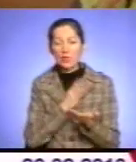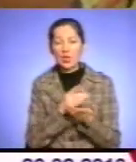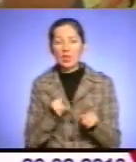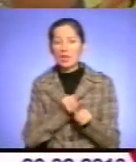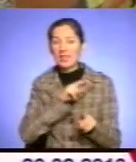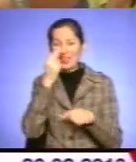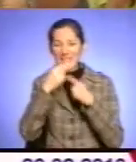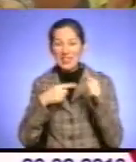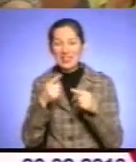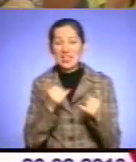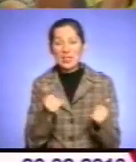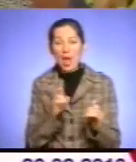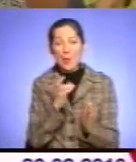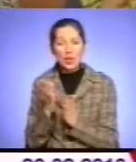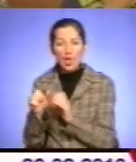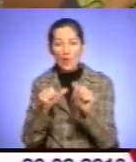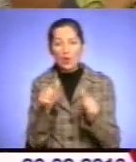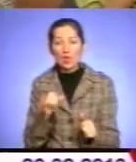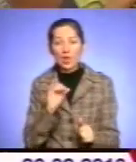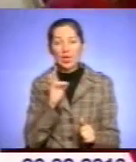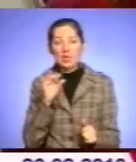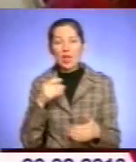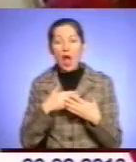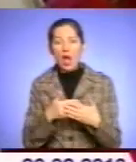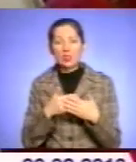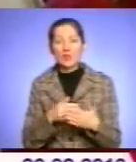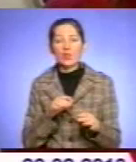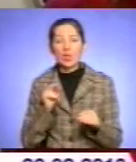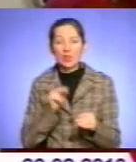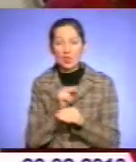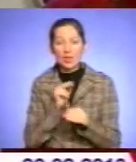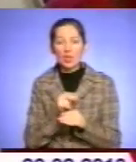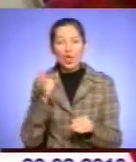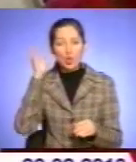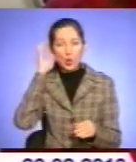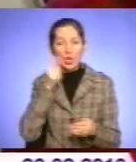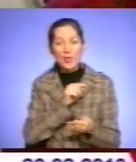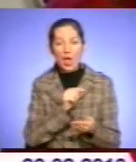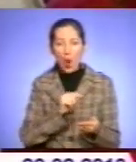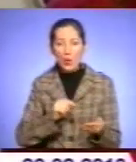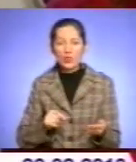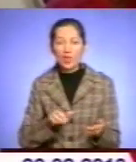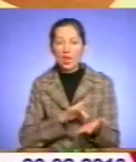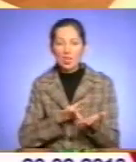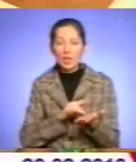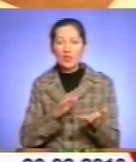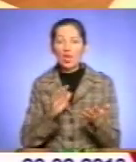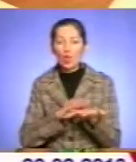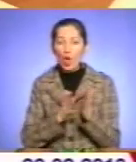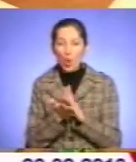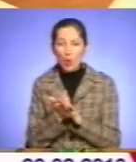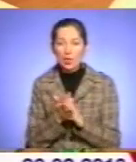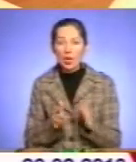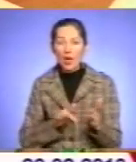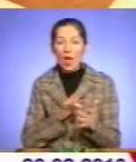для бібліотеки форми, як інтерактивні заняття «Слухняний олівчик» та «Чарівні долоньки», віртуальна мандрівка «Чарівний